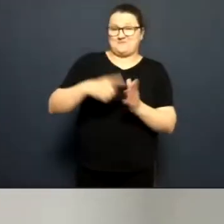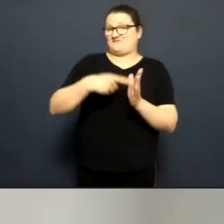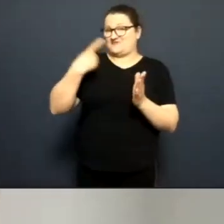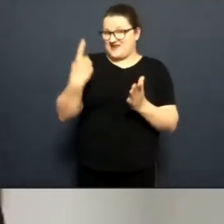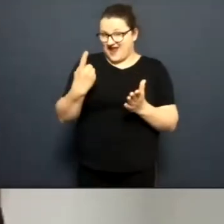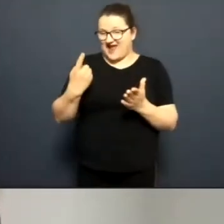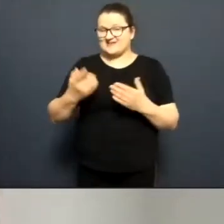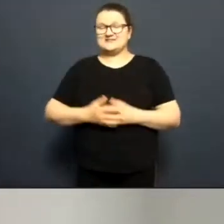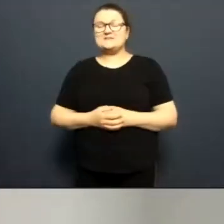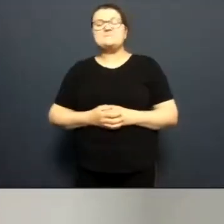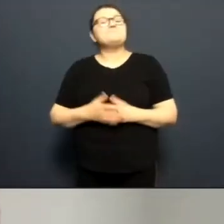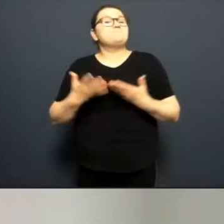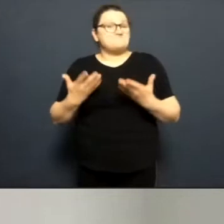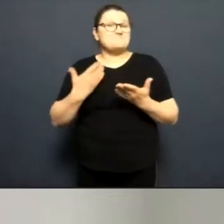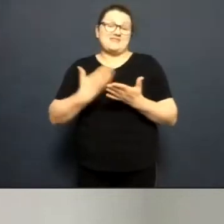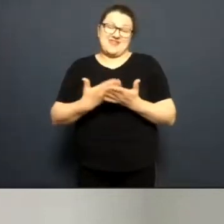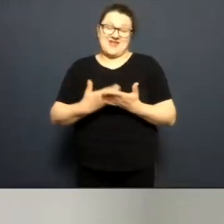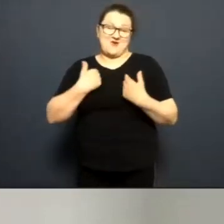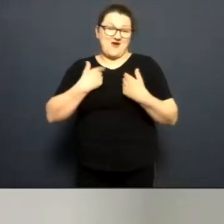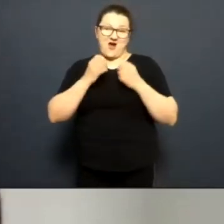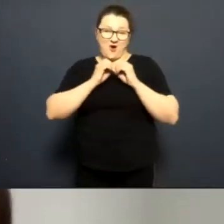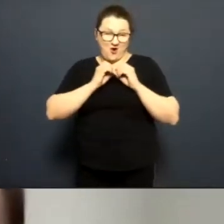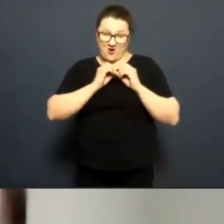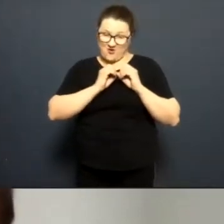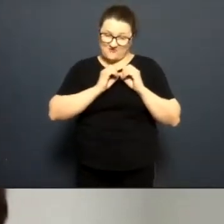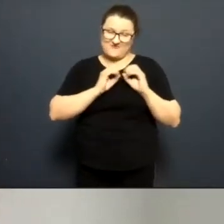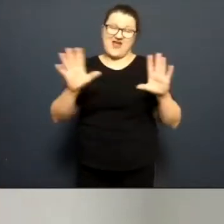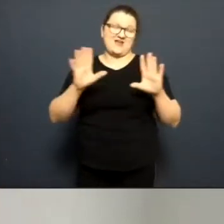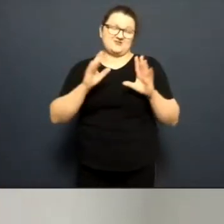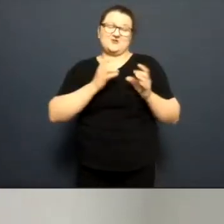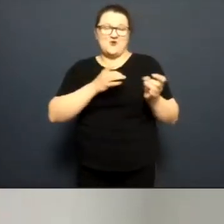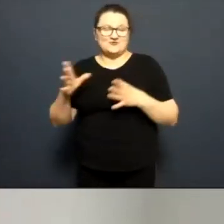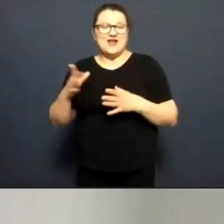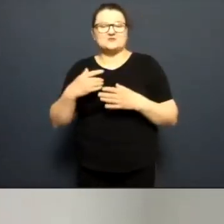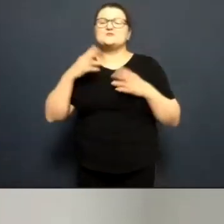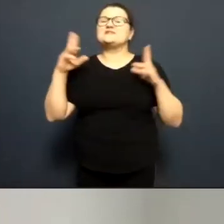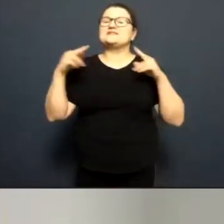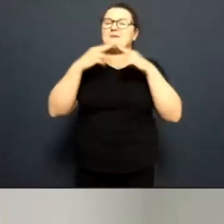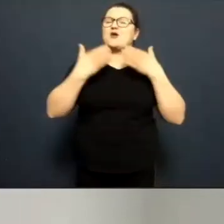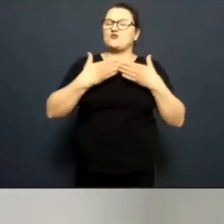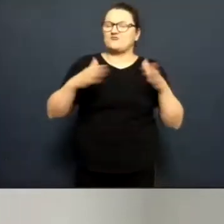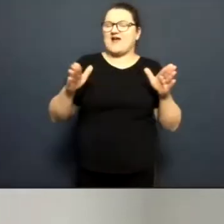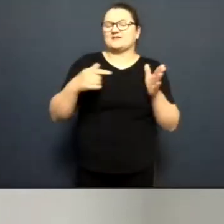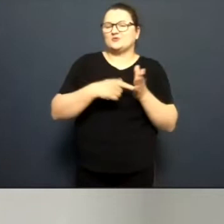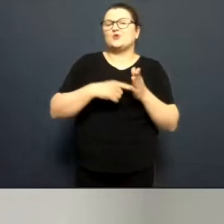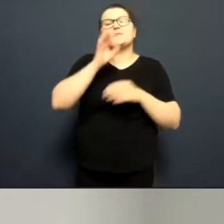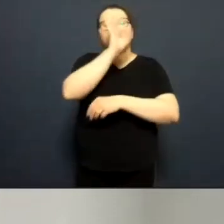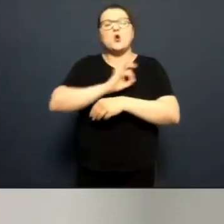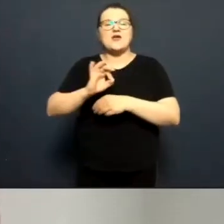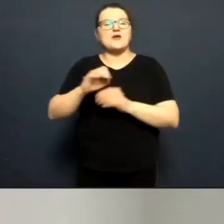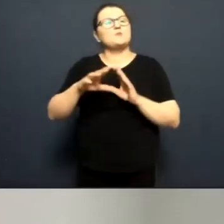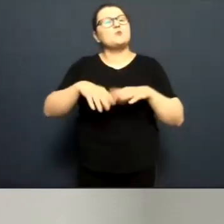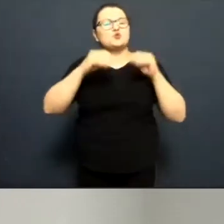do nas zawitały. Dlatego od razu dwa słowa, że Zamek Otwarty to jest taki projekt, który od 2018 roku